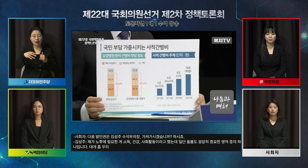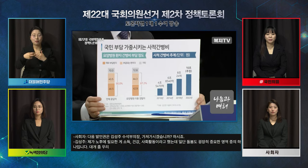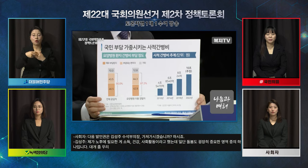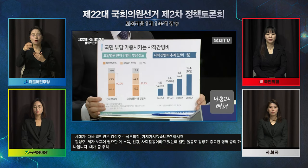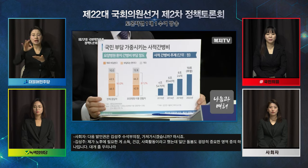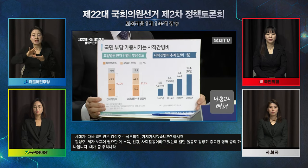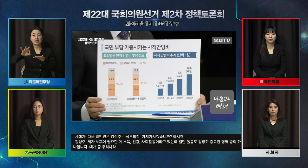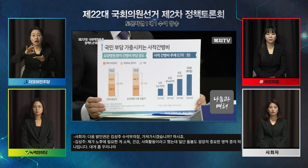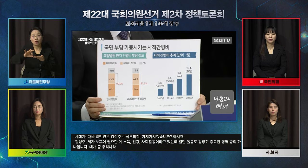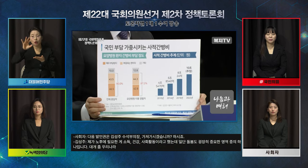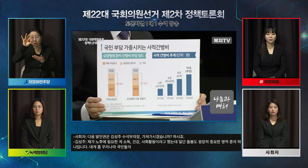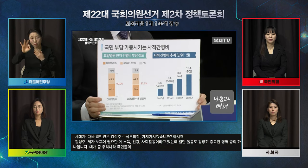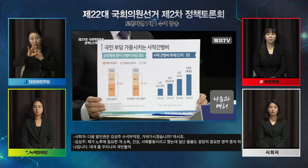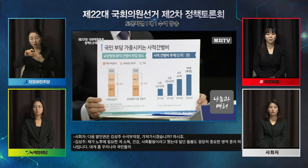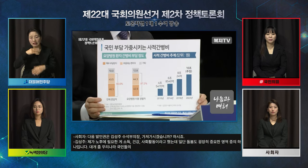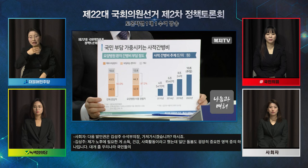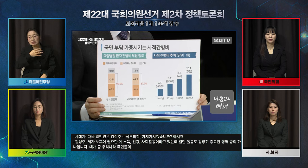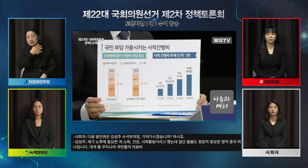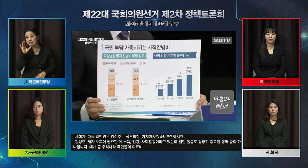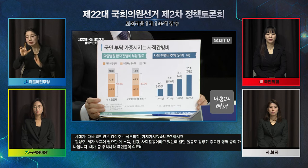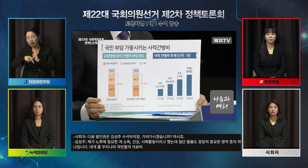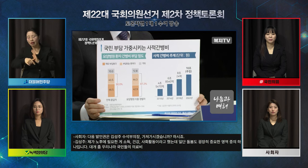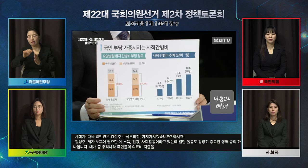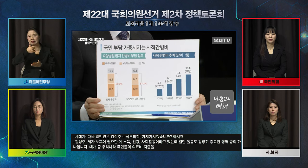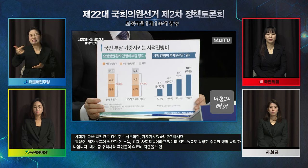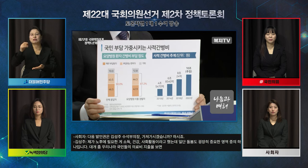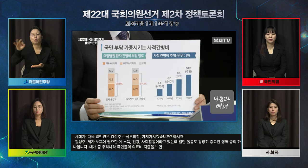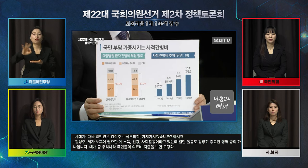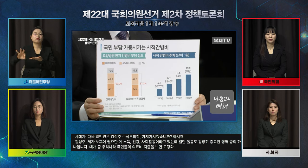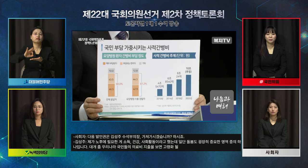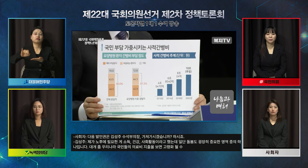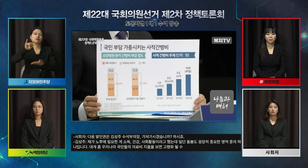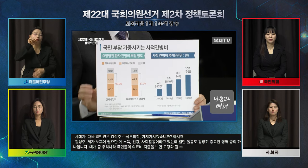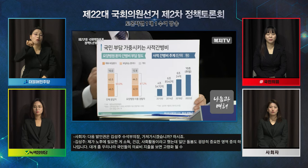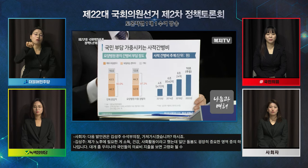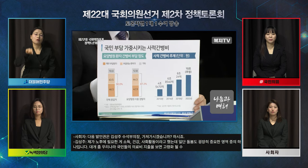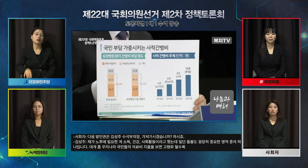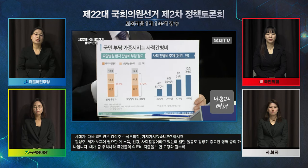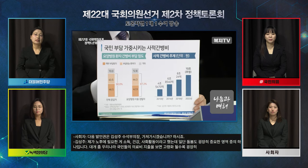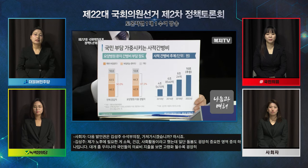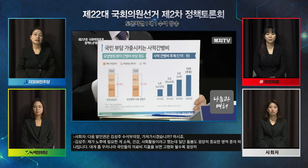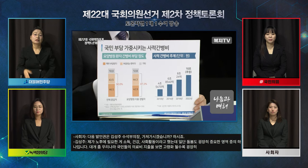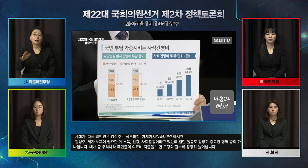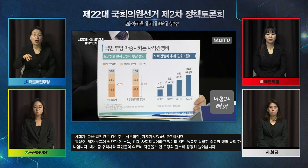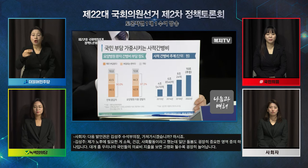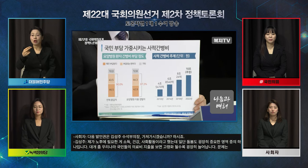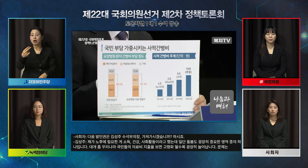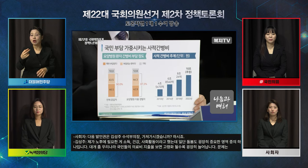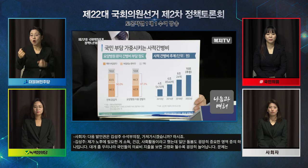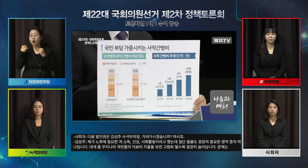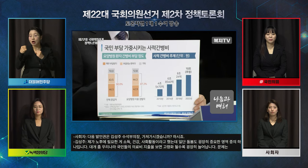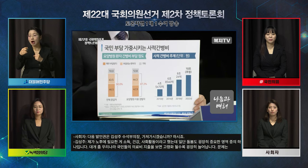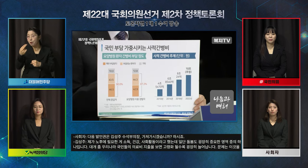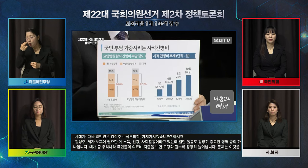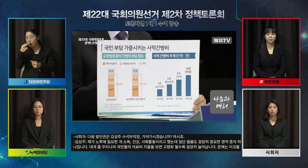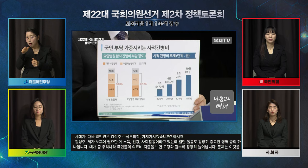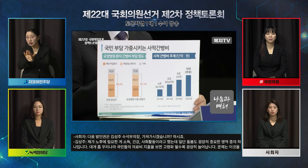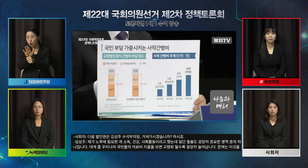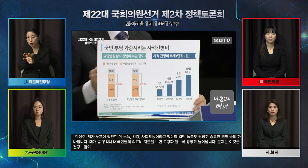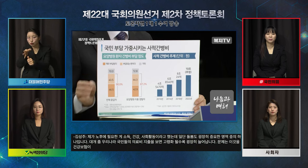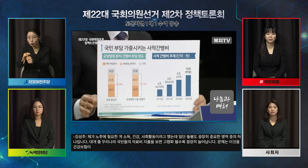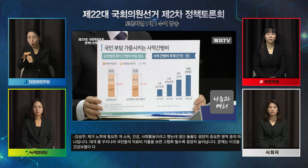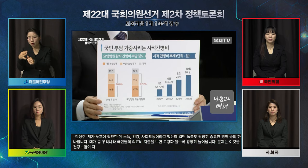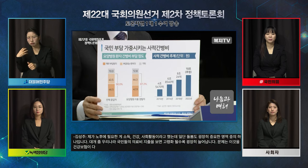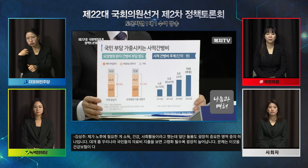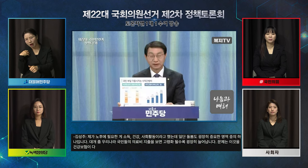보면요. 고령화될수록 굉장히 많이 지치를 늘어납니다. 문제는 이걸 다 건강보험이 감당하지 못하다는 데